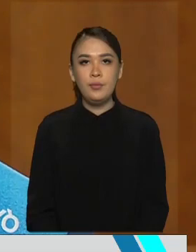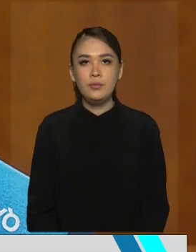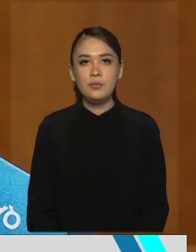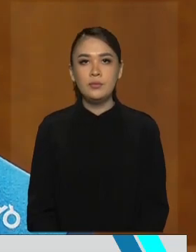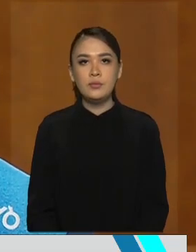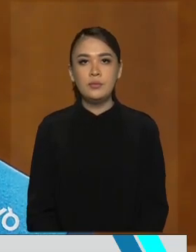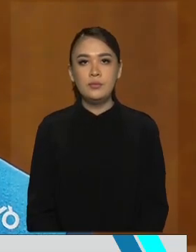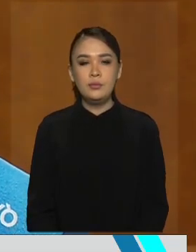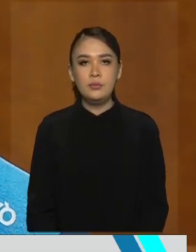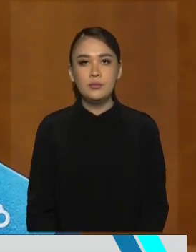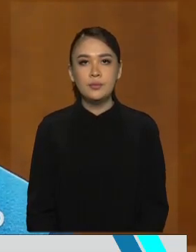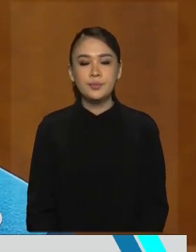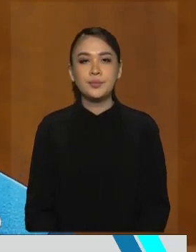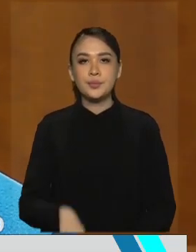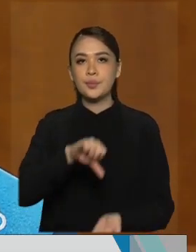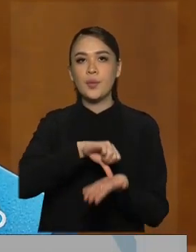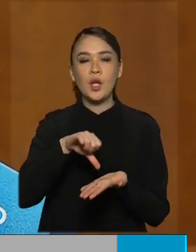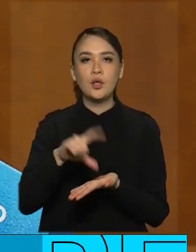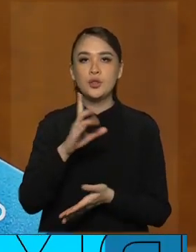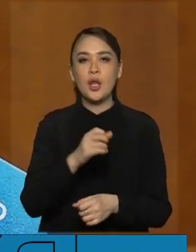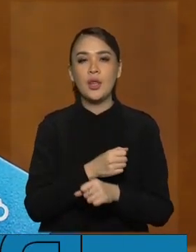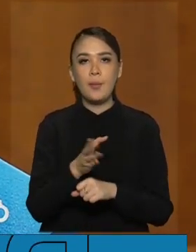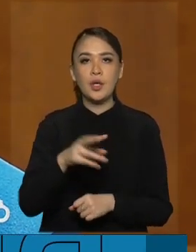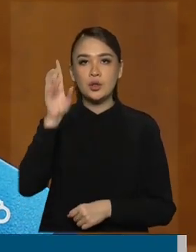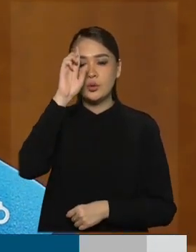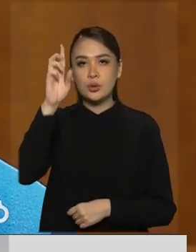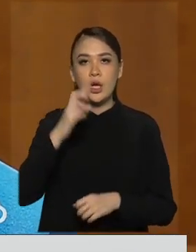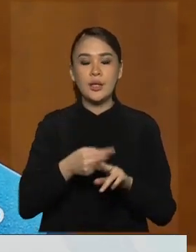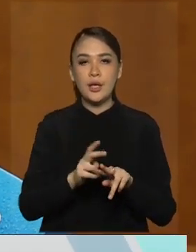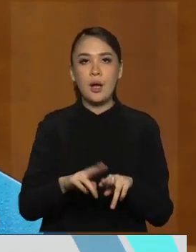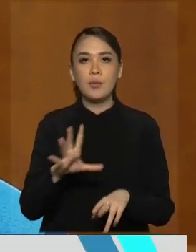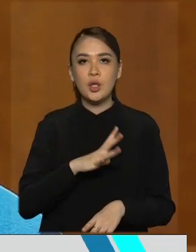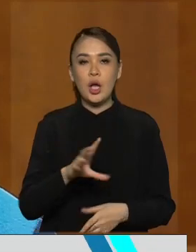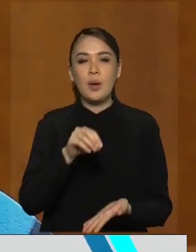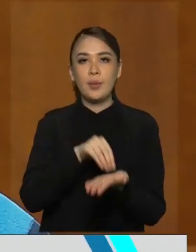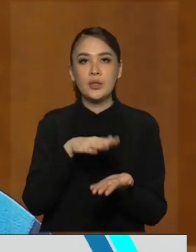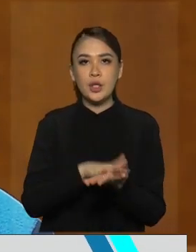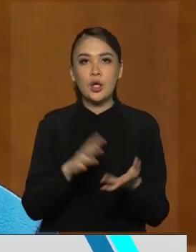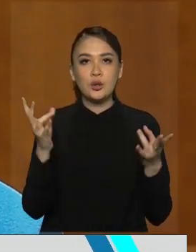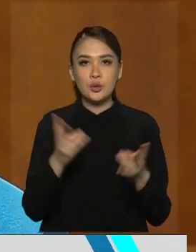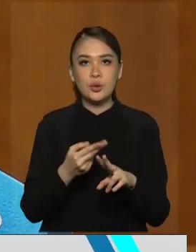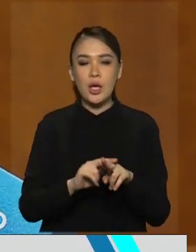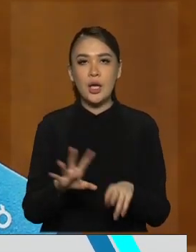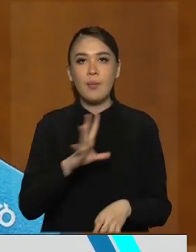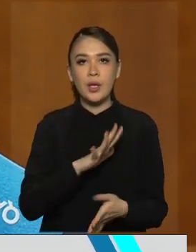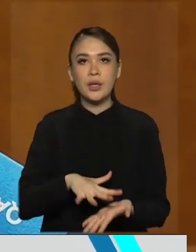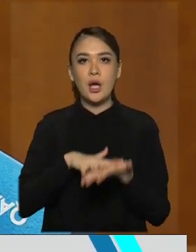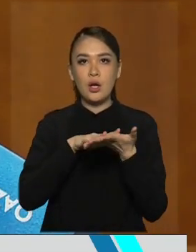Новшеством этого года является то, что направление с государственного органа государственный служащий должен предоставить на момент подачи